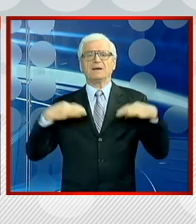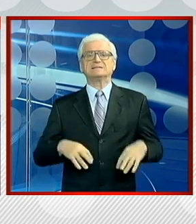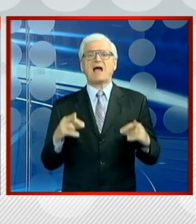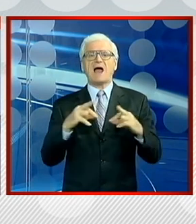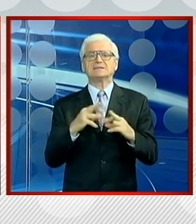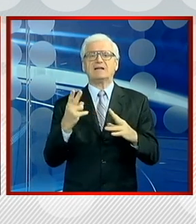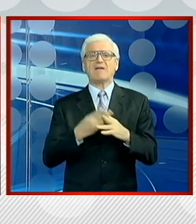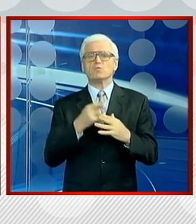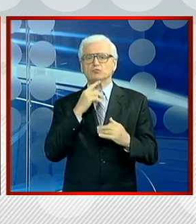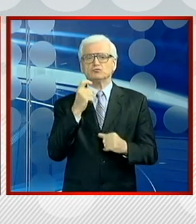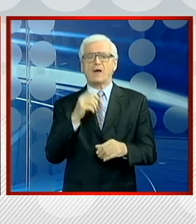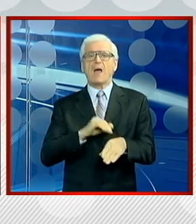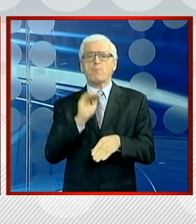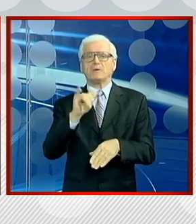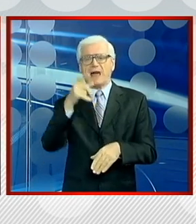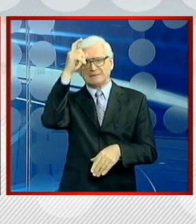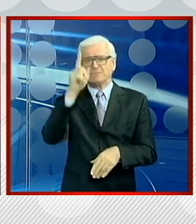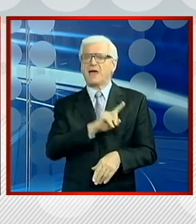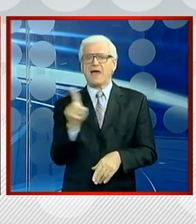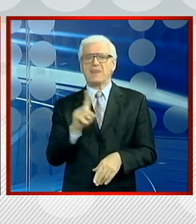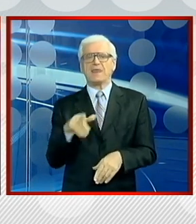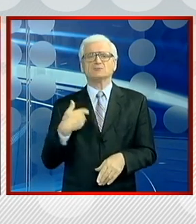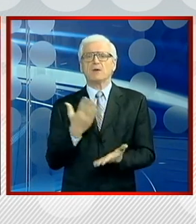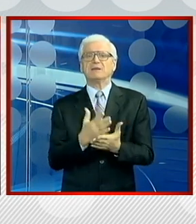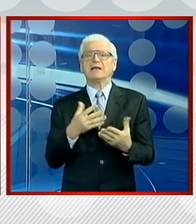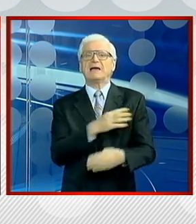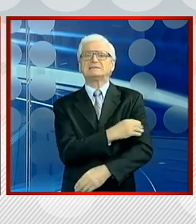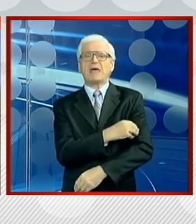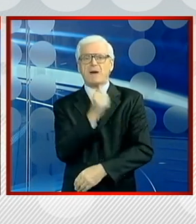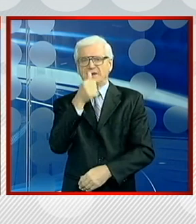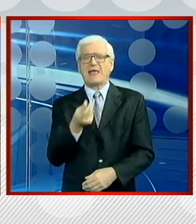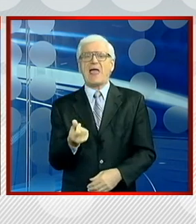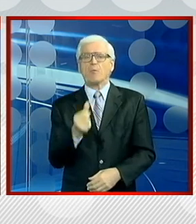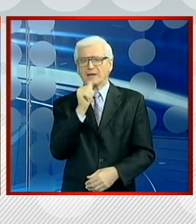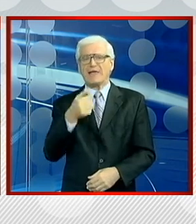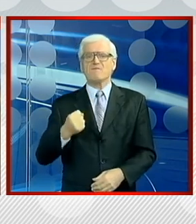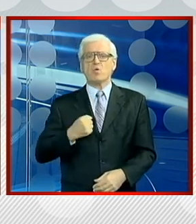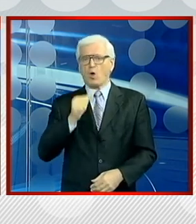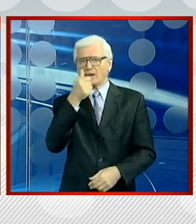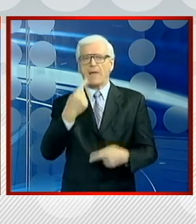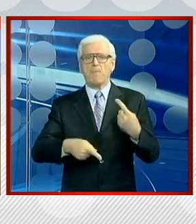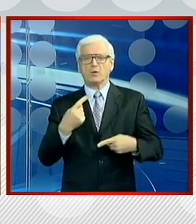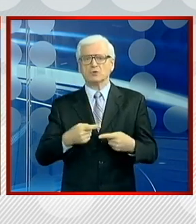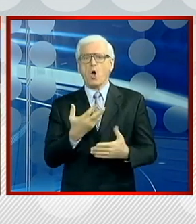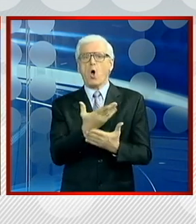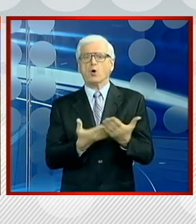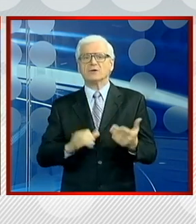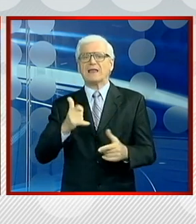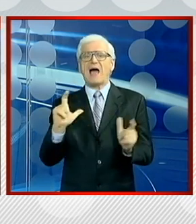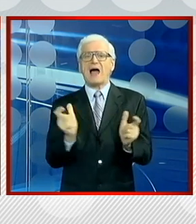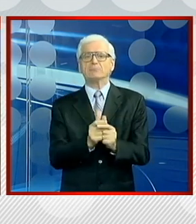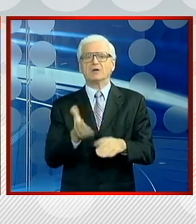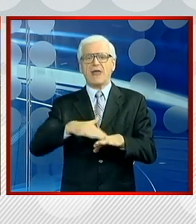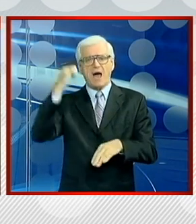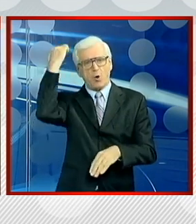predsednik Aleksandar Vučić poručuje da Srbija neće biti slaba, ni ekonomski, ni vojno, ni politički. Ocenjuje da je hapšenje